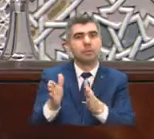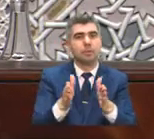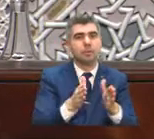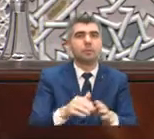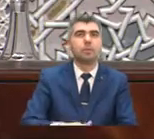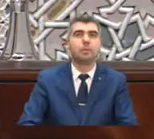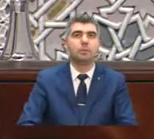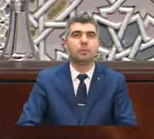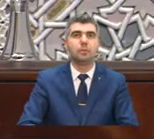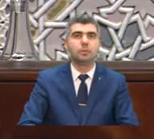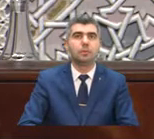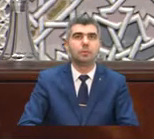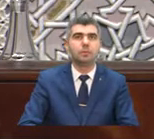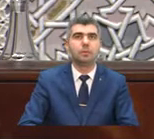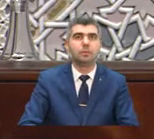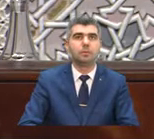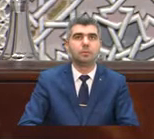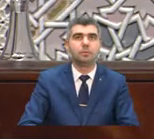الكلمة الآن